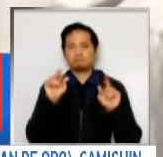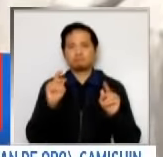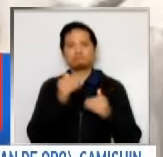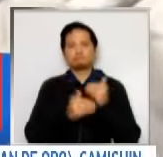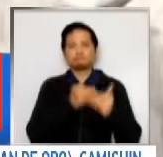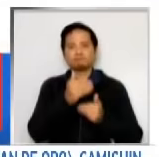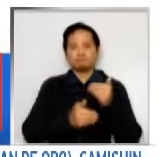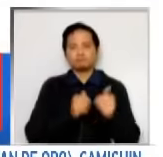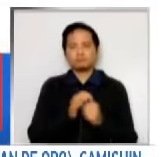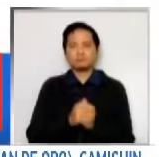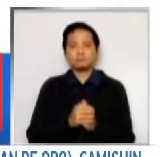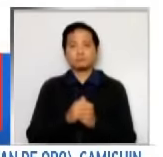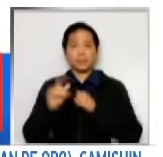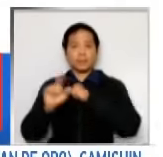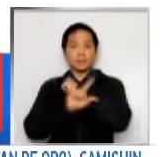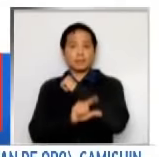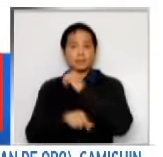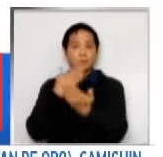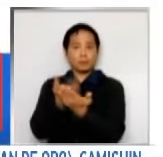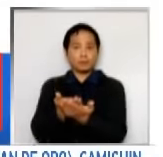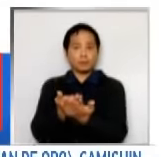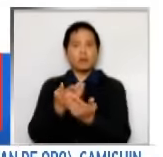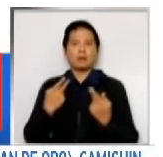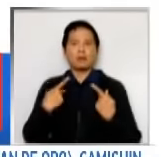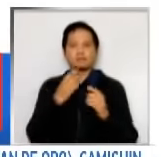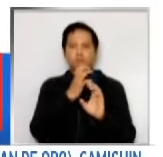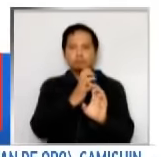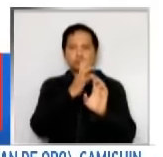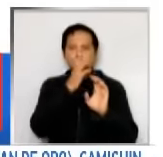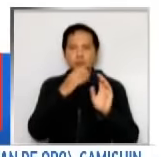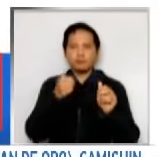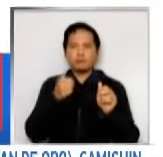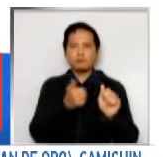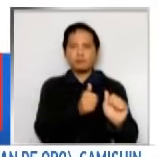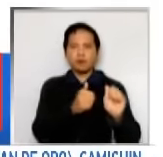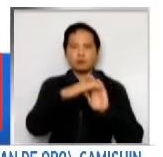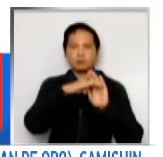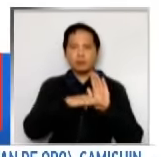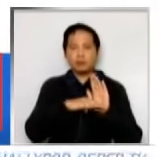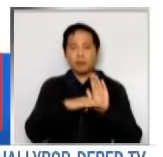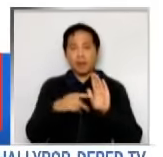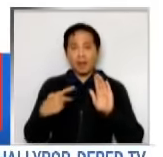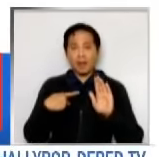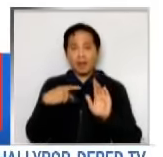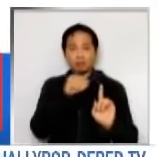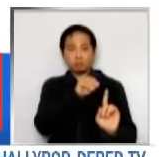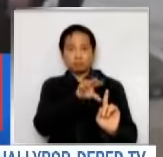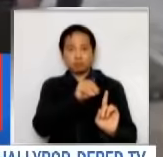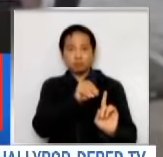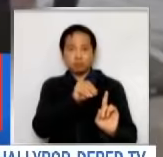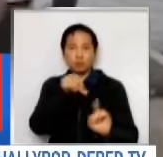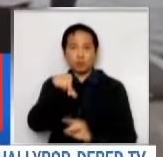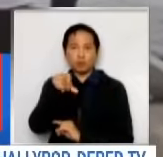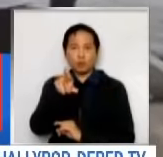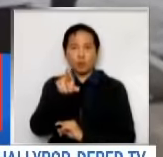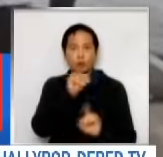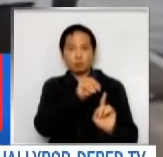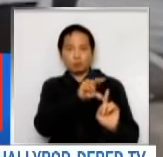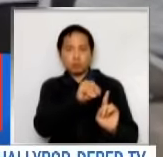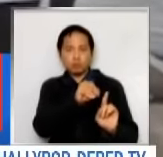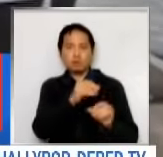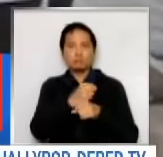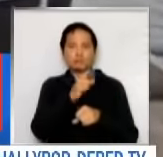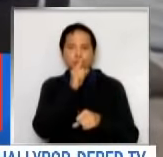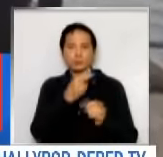Leyte, mahigpit ang ipinapatupad na protocol. Merong scanning ng individual QR code para masiguro na rehistrado ito